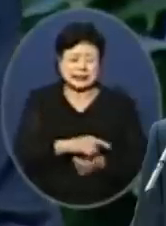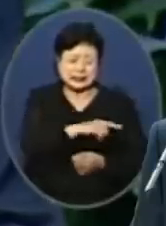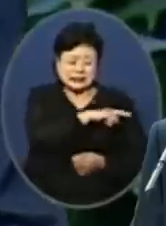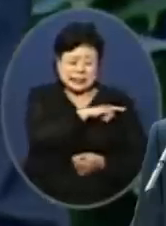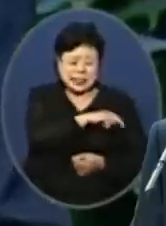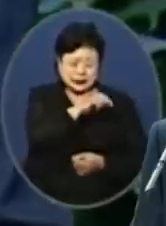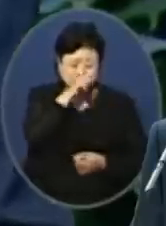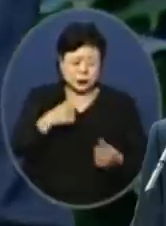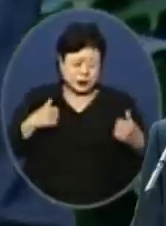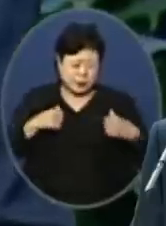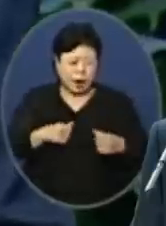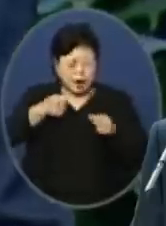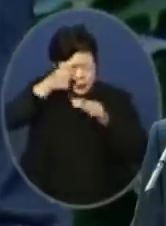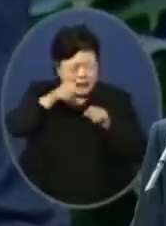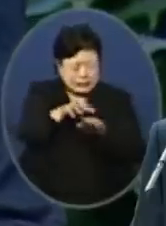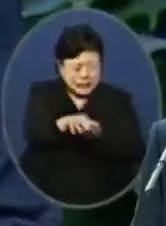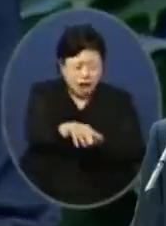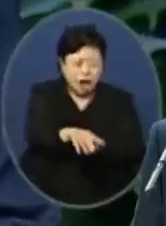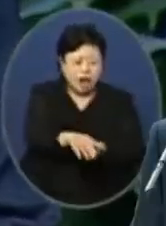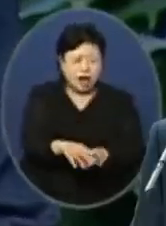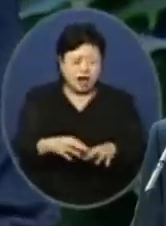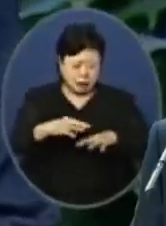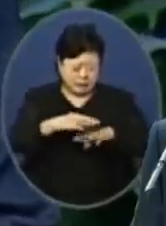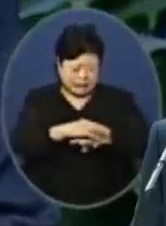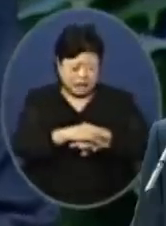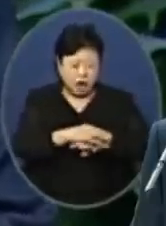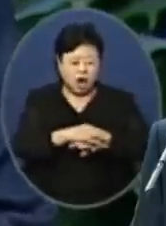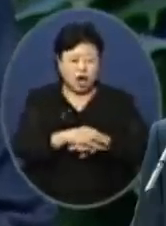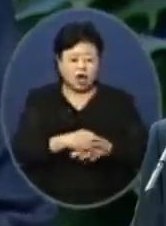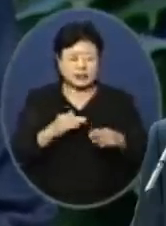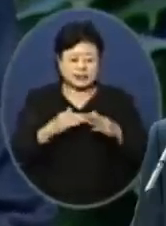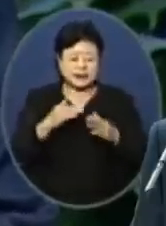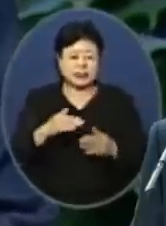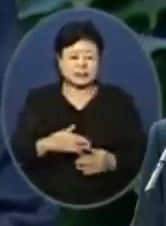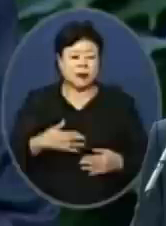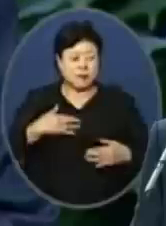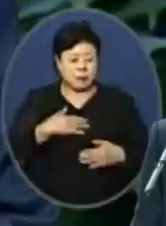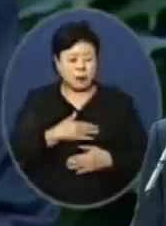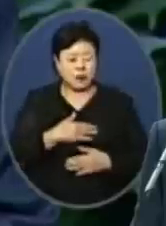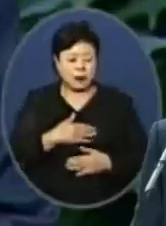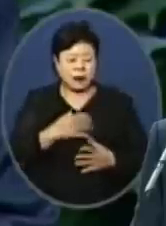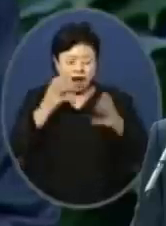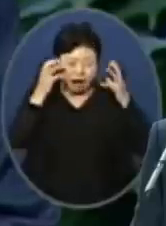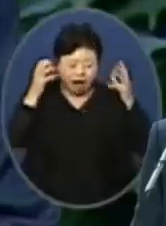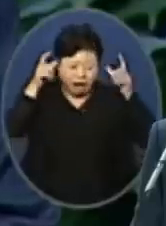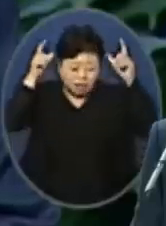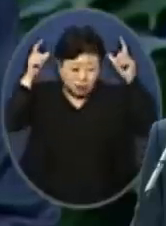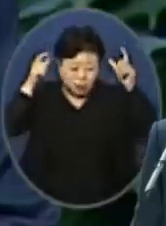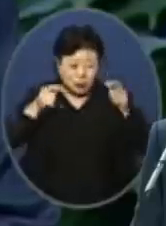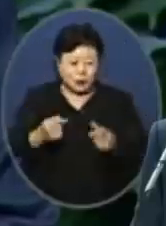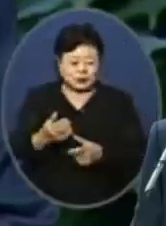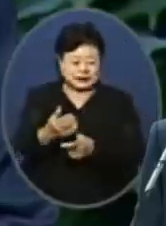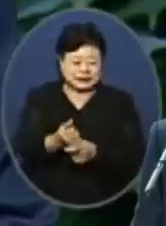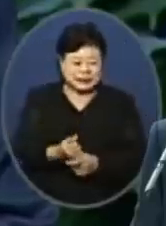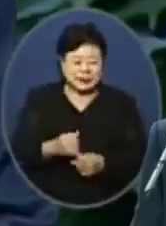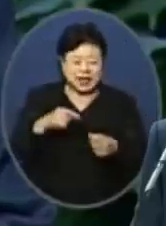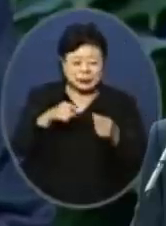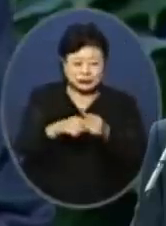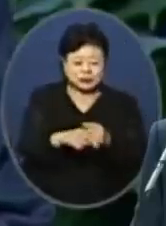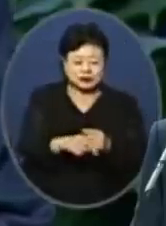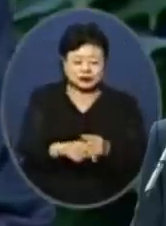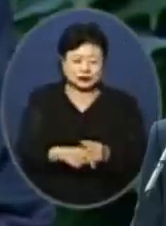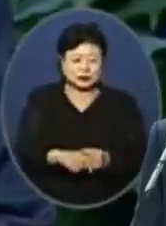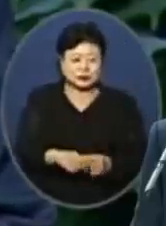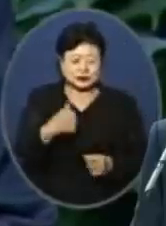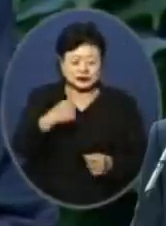입혀라. 신발을 신겨라. 가락지를 끼워라. 집에 가서 우리에 들어가서 가장 살찐 송아지를 잡아라.